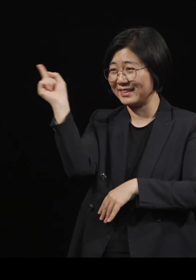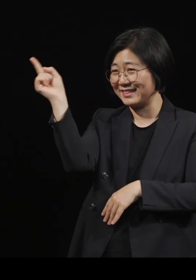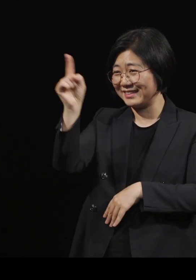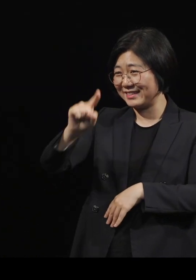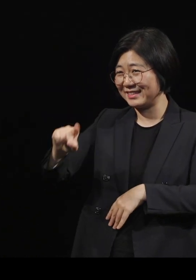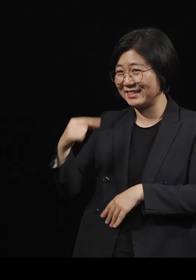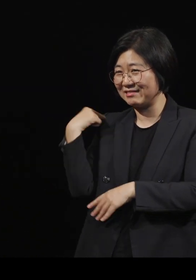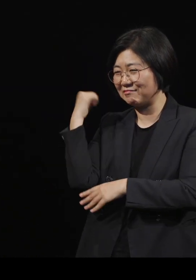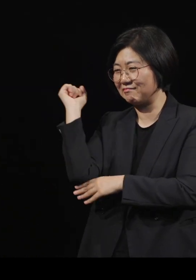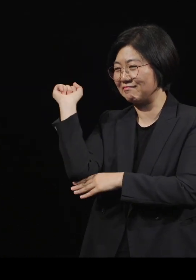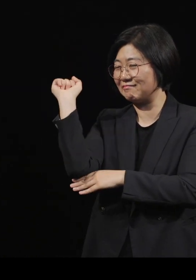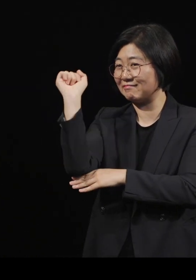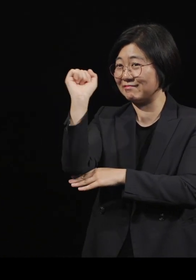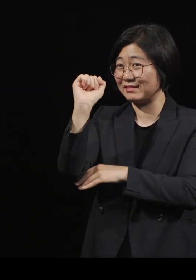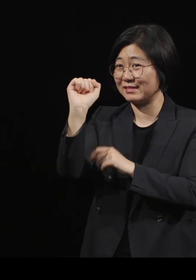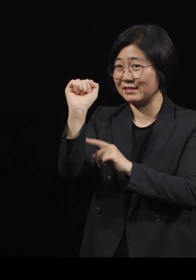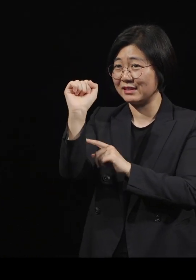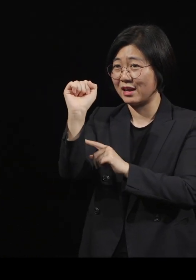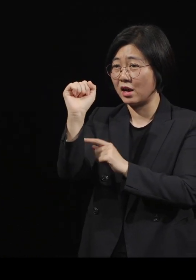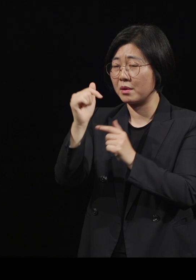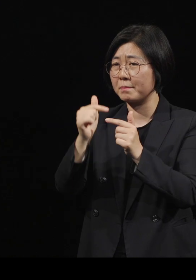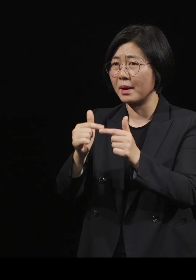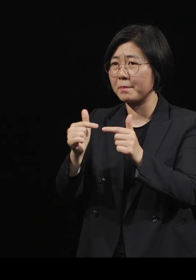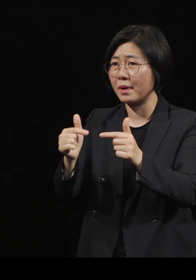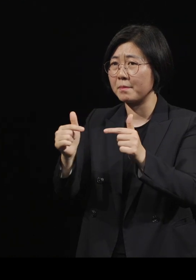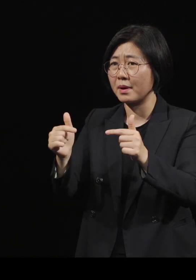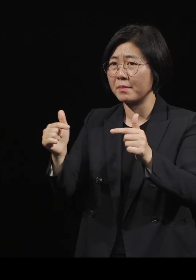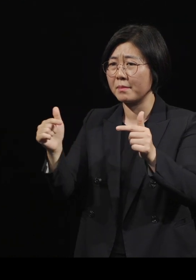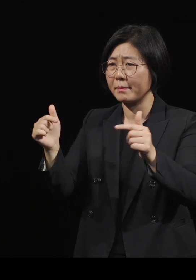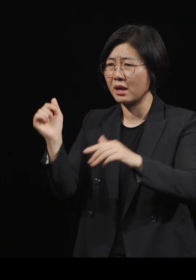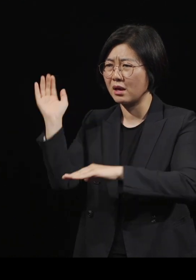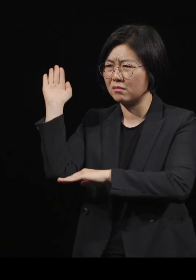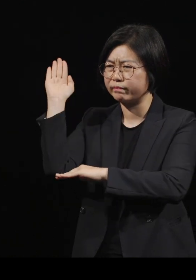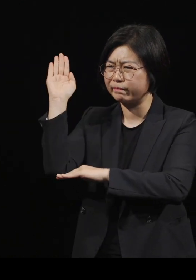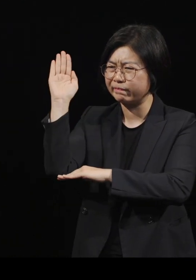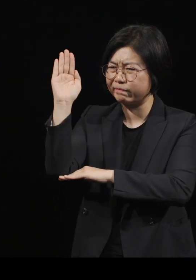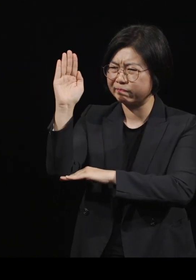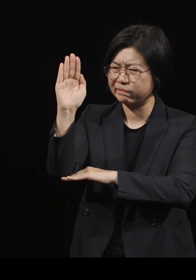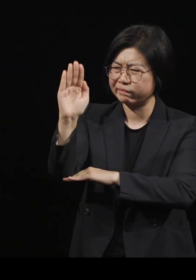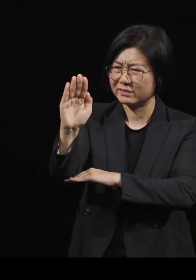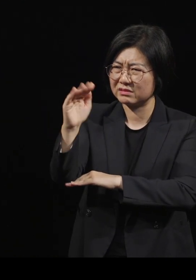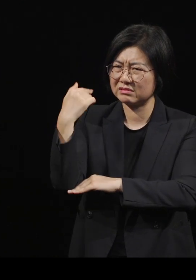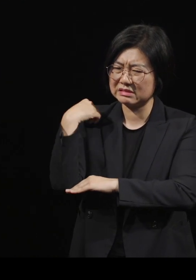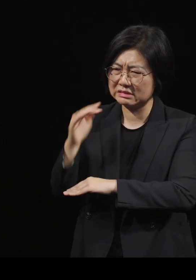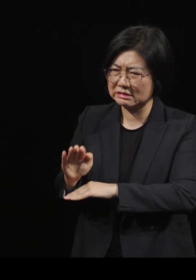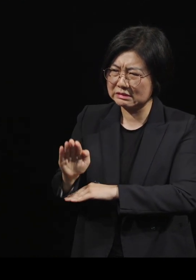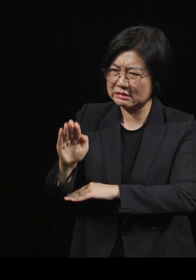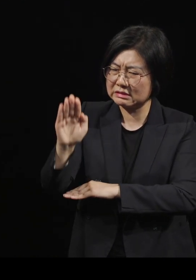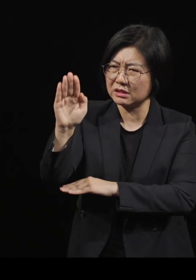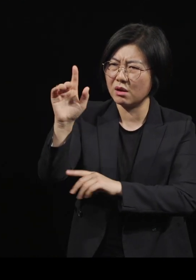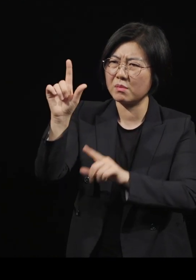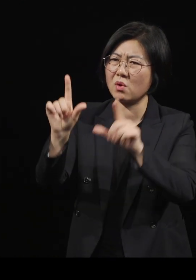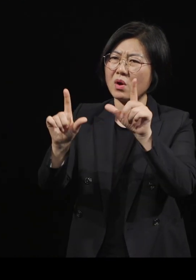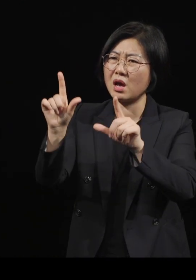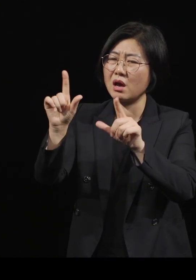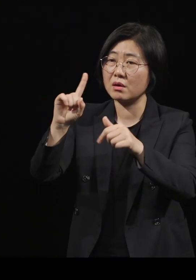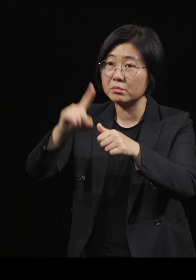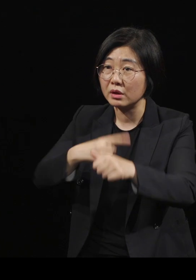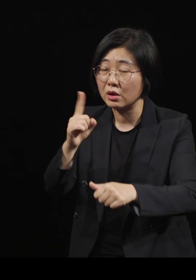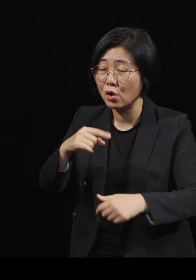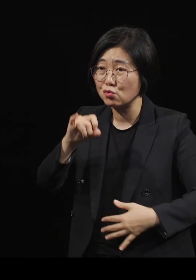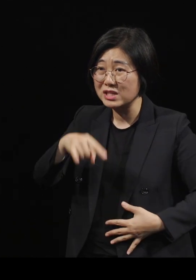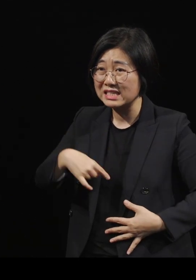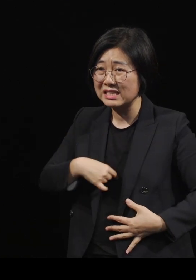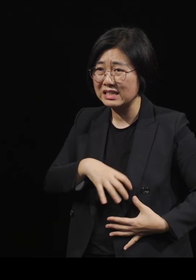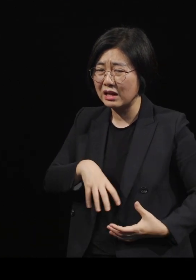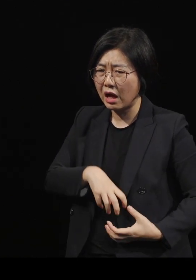척추가 S라인을 넘어서 Z라인으로 가고 있다고 했잖아요. 그러다 보니까 위가